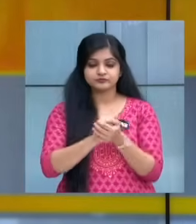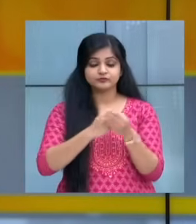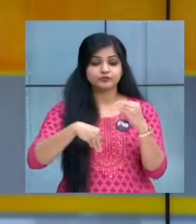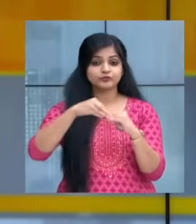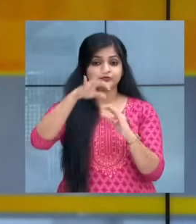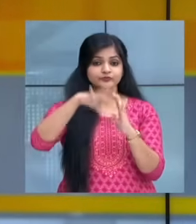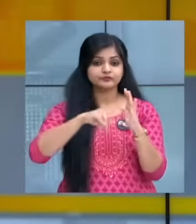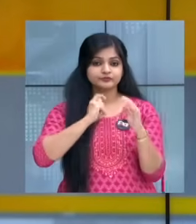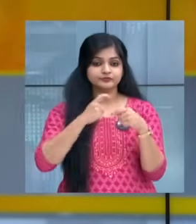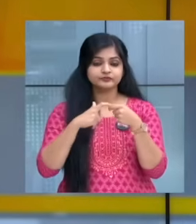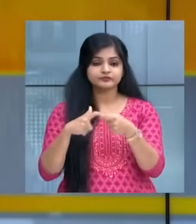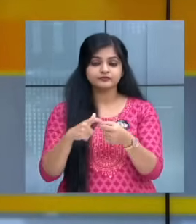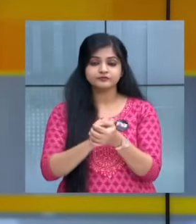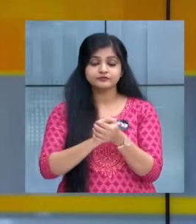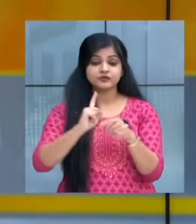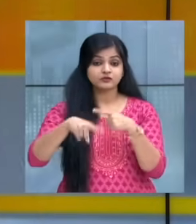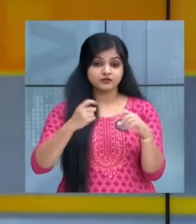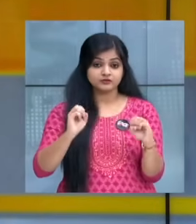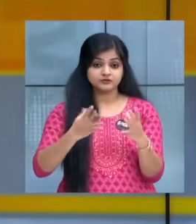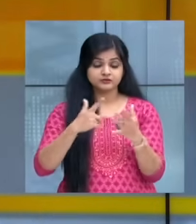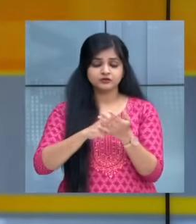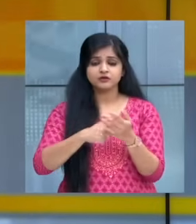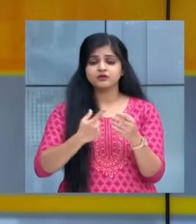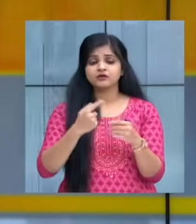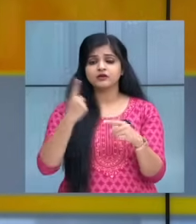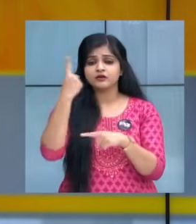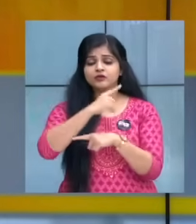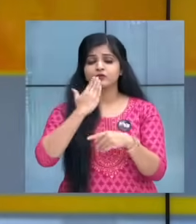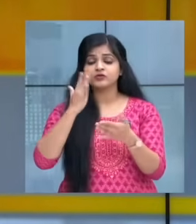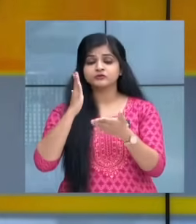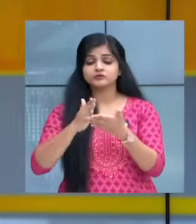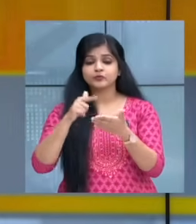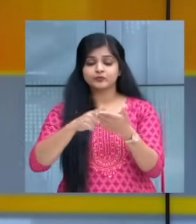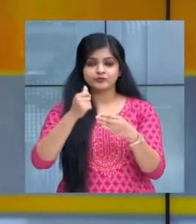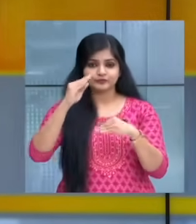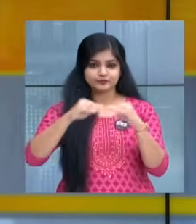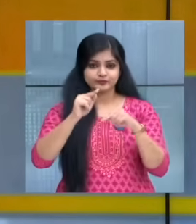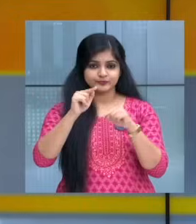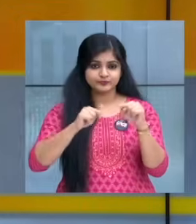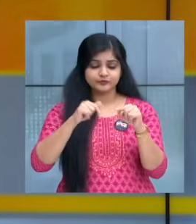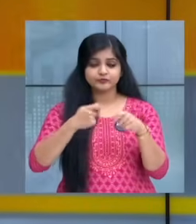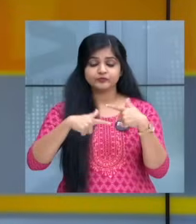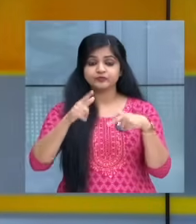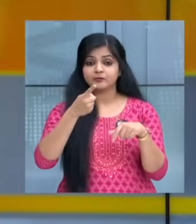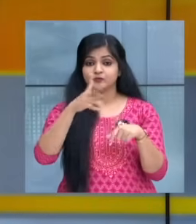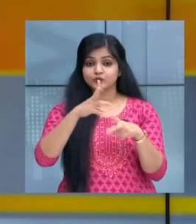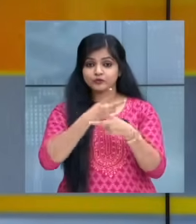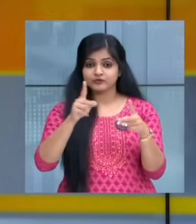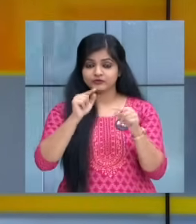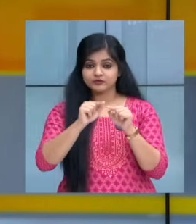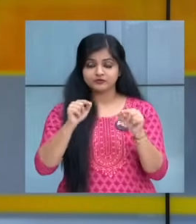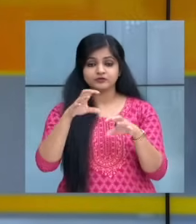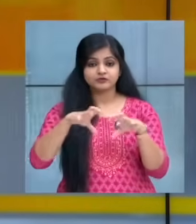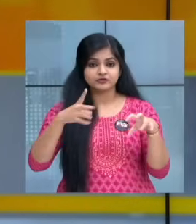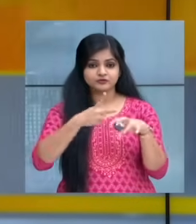അഭിജിത്ത് മുഴക്കുന്ന വിവരങ്ങളുമായി. അഭിജിത്ത്, നാളെ മുതൽ എത്ര തീയതി വരെയാണ് ഇത്തരത്തിൽ വിലക്കുറവിൽ സാധനങ്ങൾ ലഭിക്കുന്നത്? അത് 13-ന് സബ്സിഡി